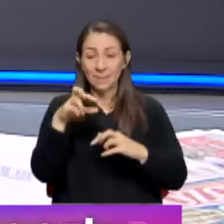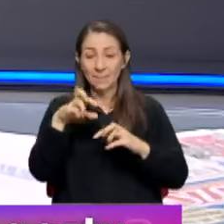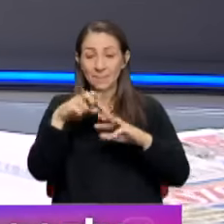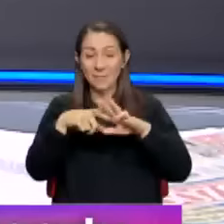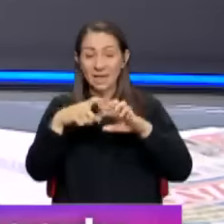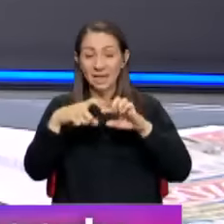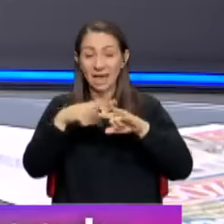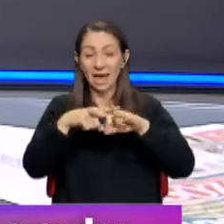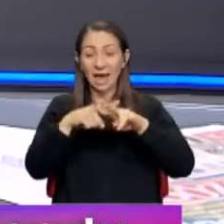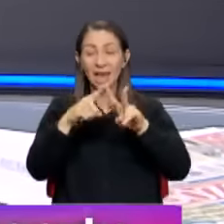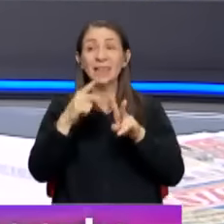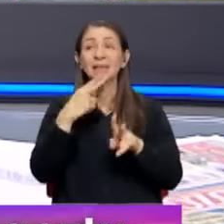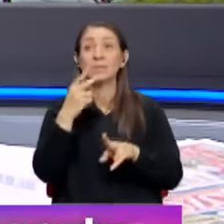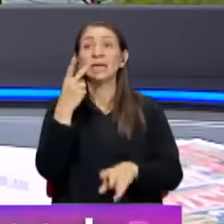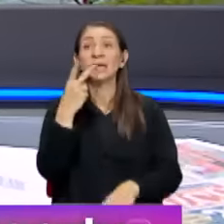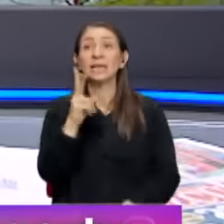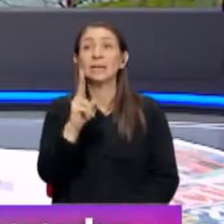Hanım göndermiş.